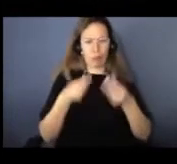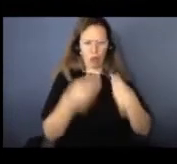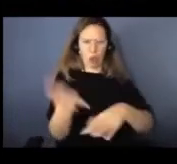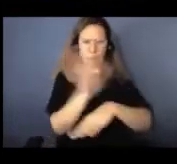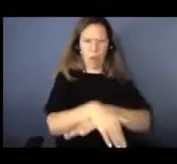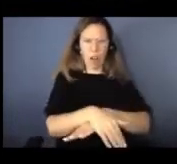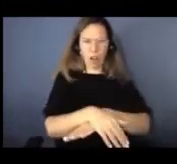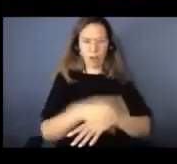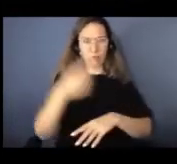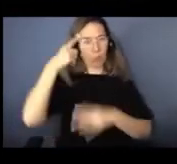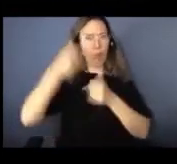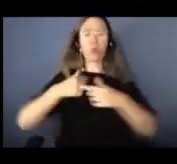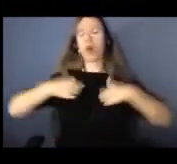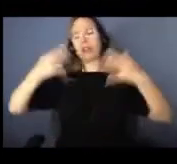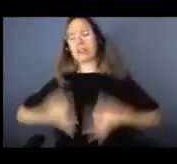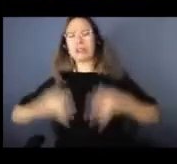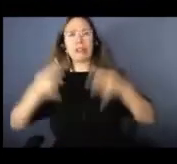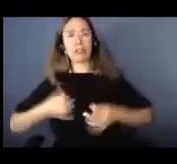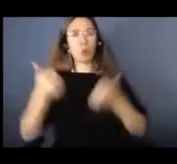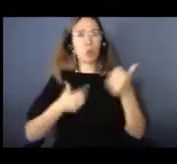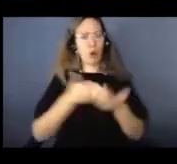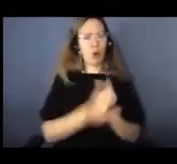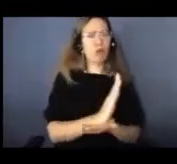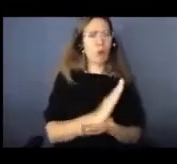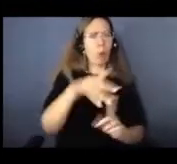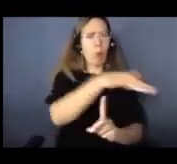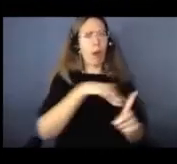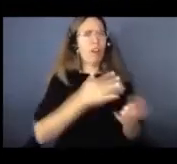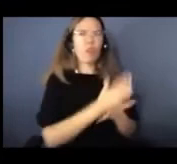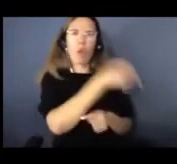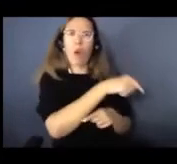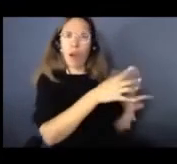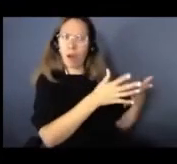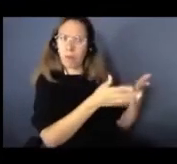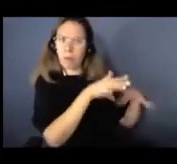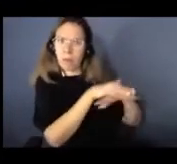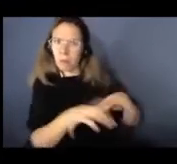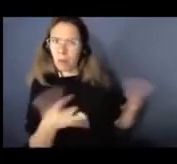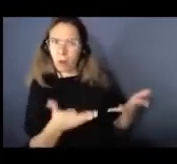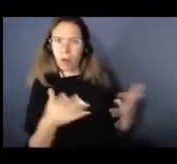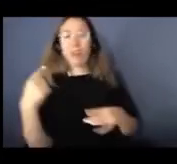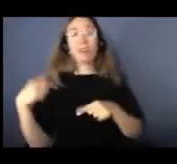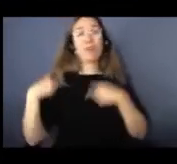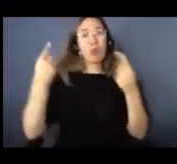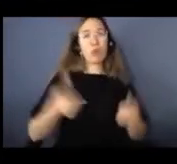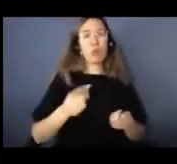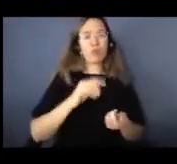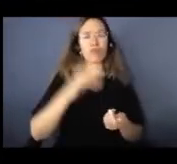arbitraire, et de voir quel est l'état du droit à ce niveau-là depuis la réforme du droit animalier de